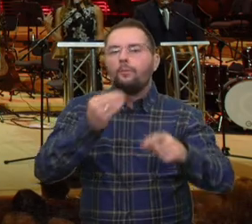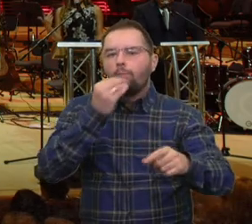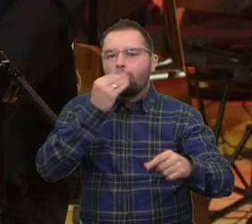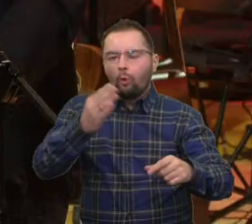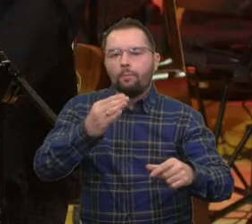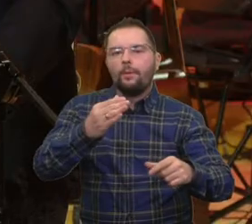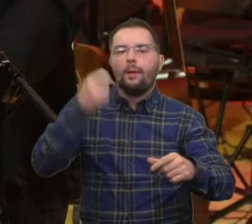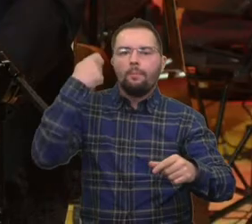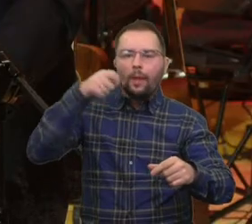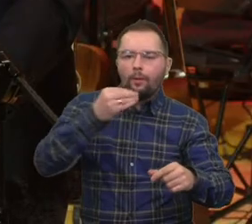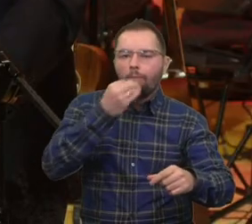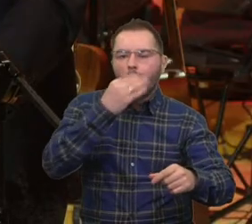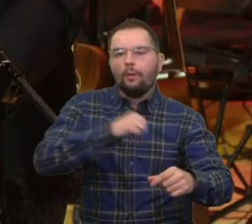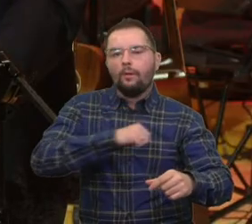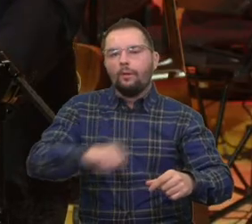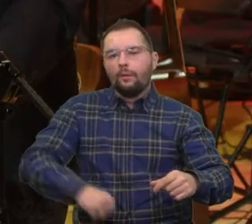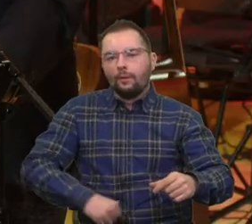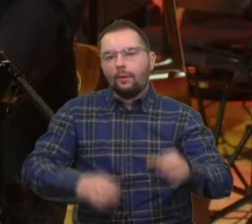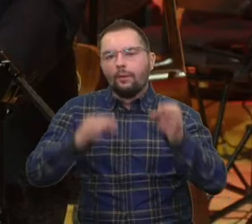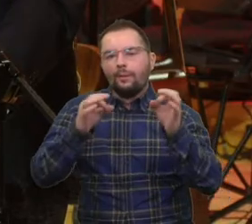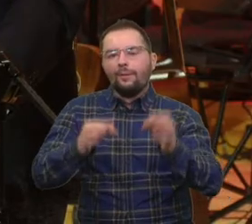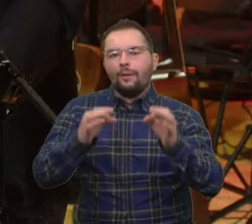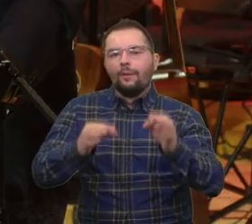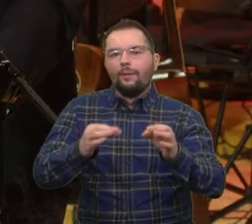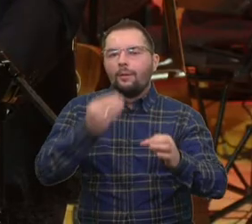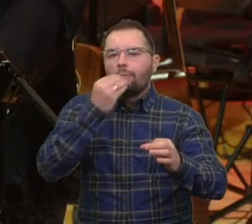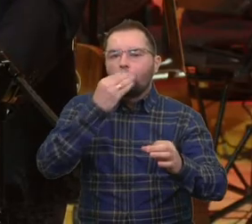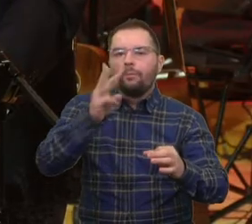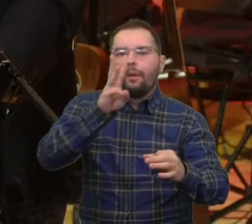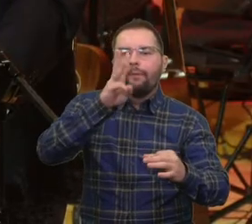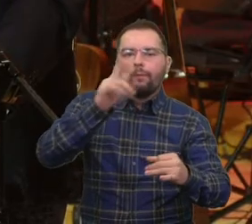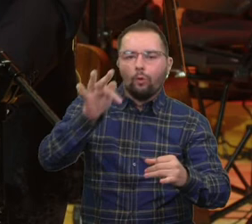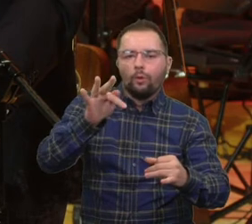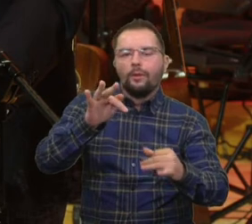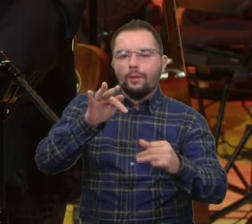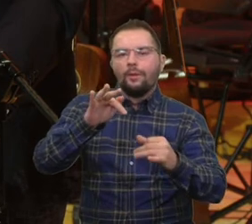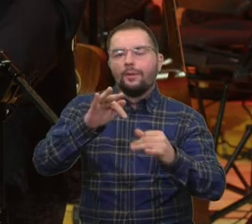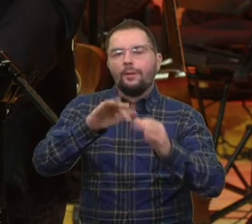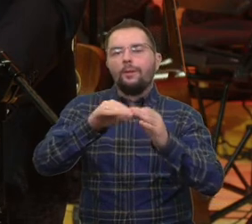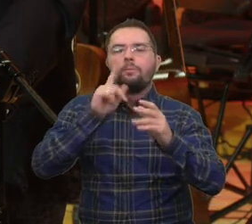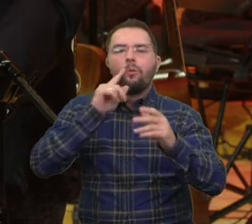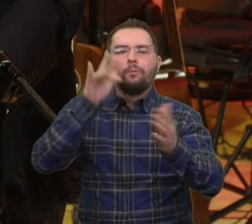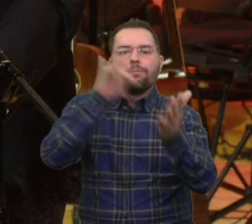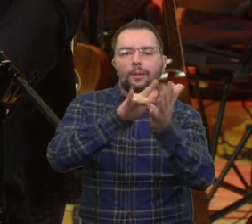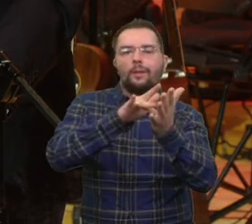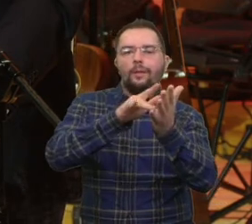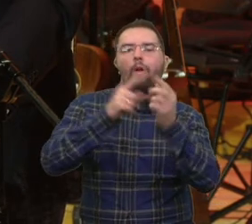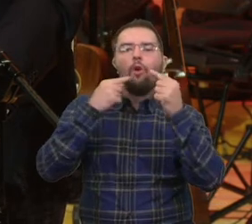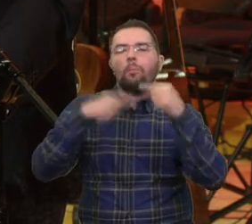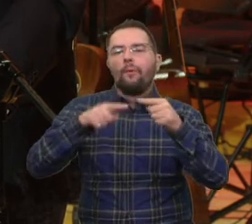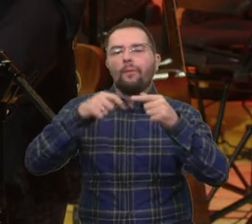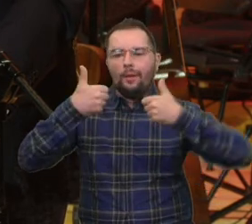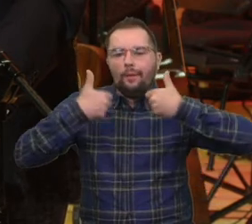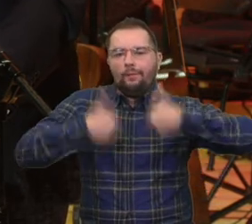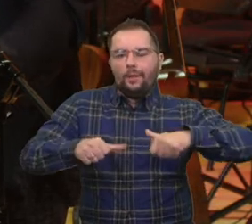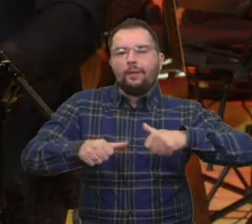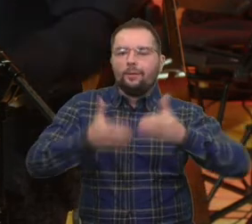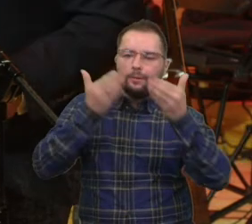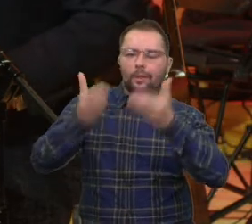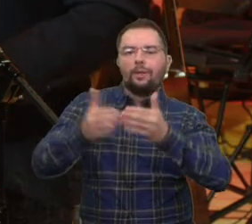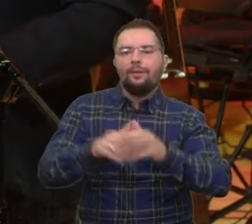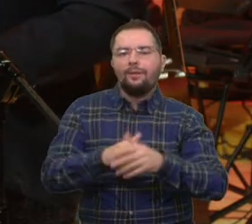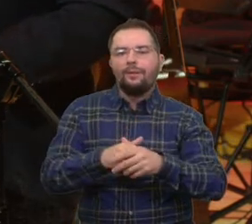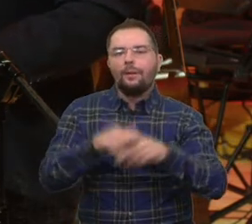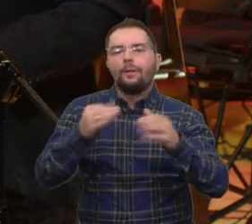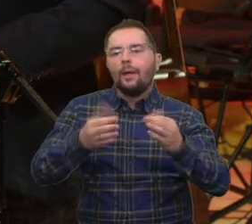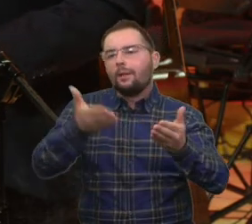mamy super burmistrza, to pora na super wójta. I to właśnie ta kategoria. Bardzo gorąco zapraszamy na naszą